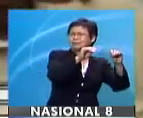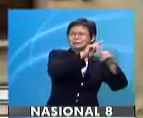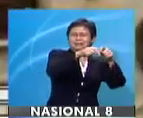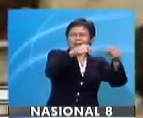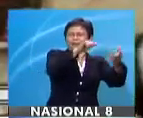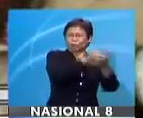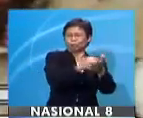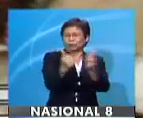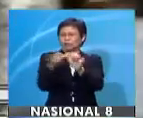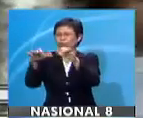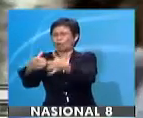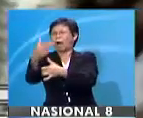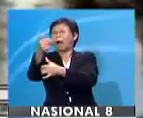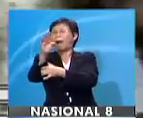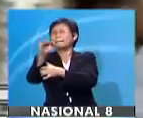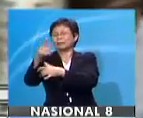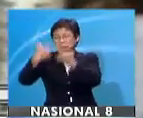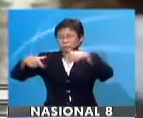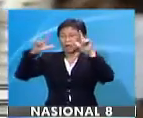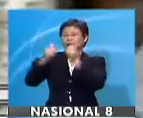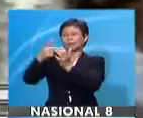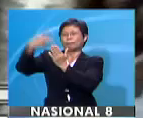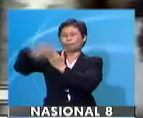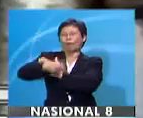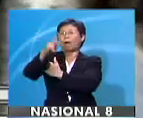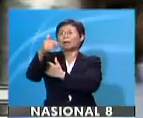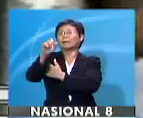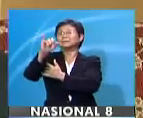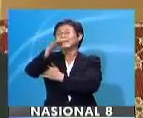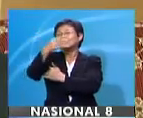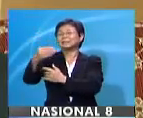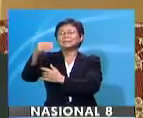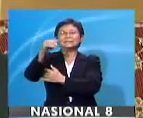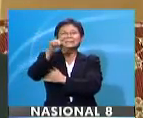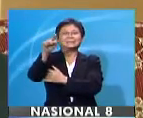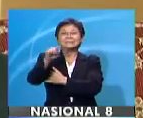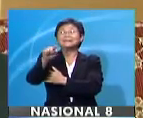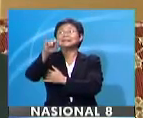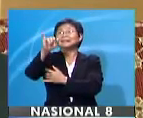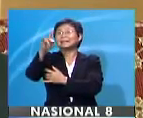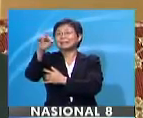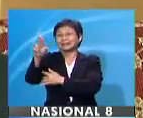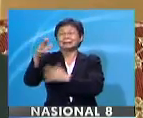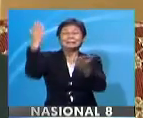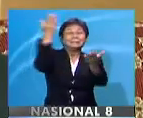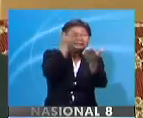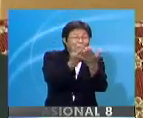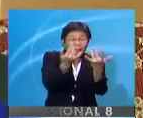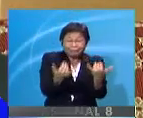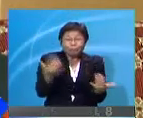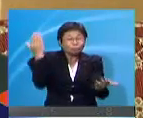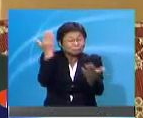berkenaan dengan kumpulan Habib yang terkenal dengan prramidah dan zikir sehingga sekarang ini kita tidak dapat